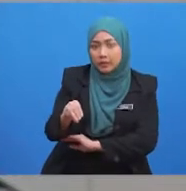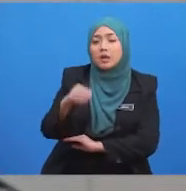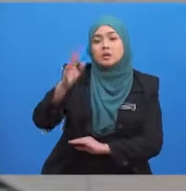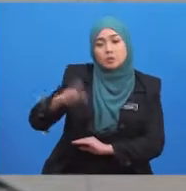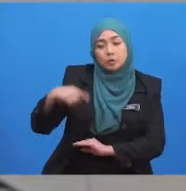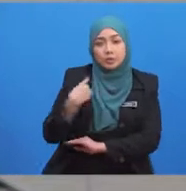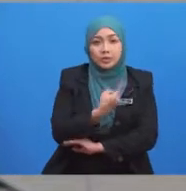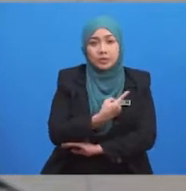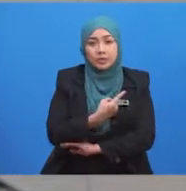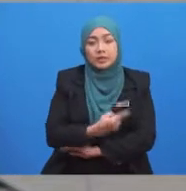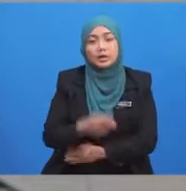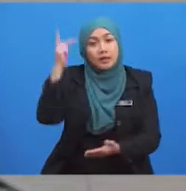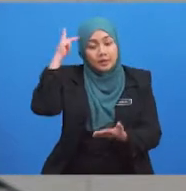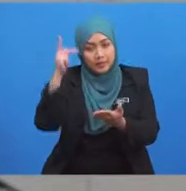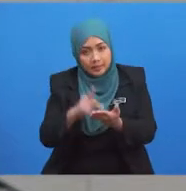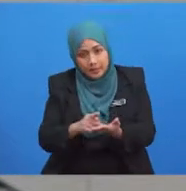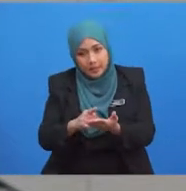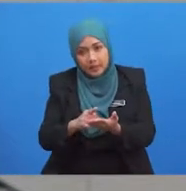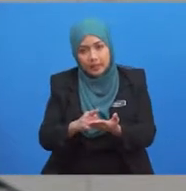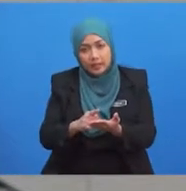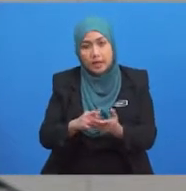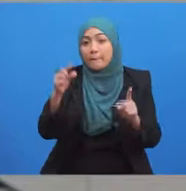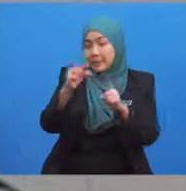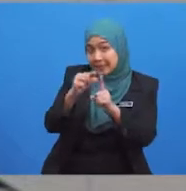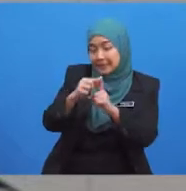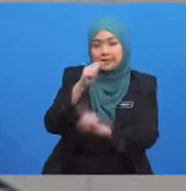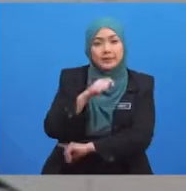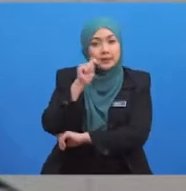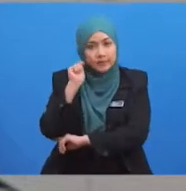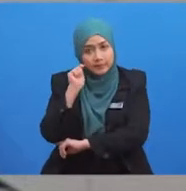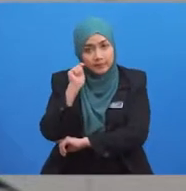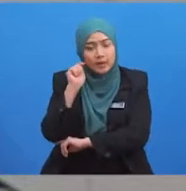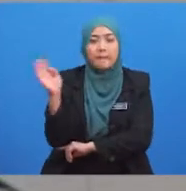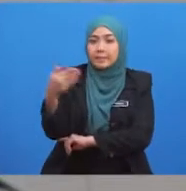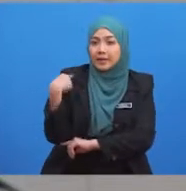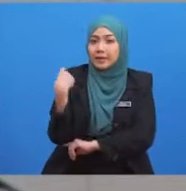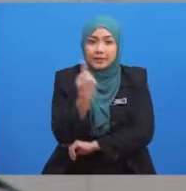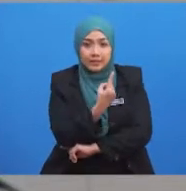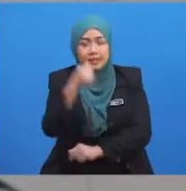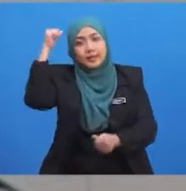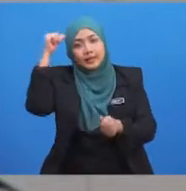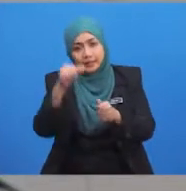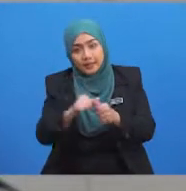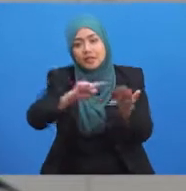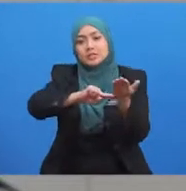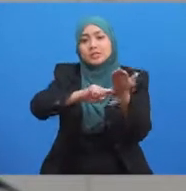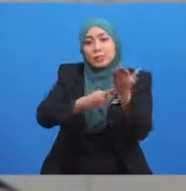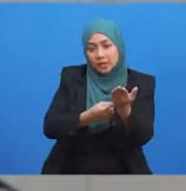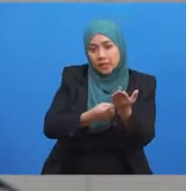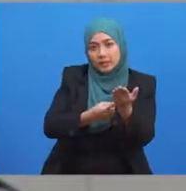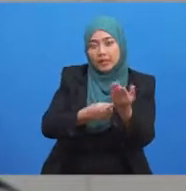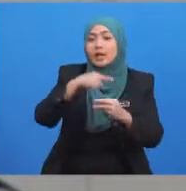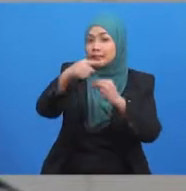sebelum kita mengenali polimer sintetik dengan lebih lanjut, mari kita ingat kembali